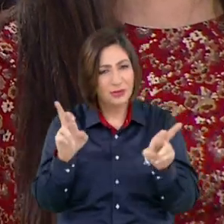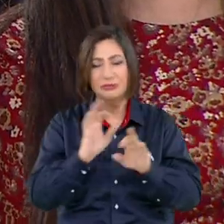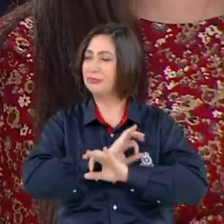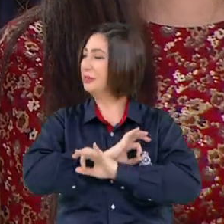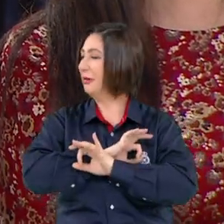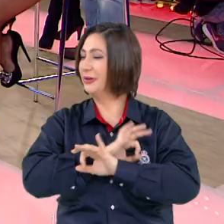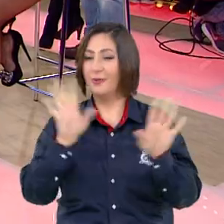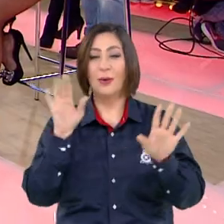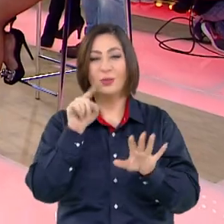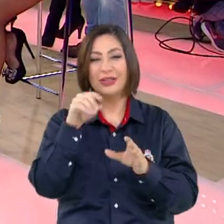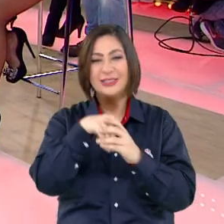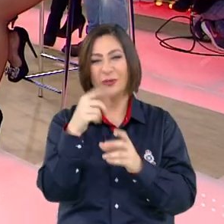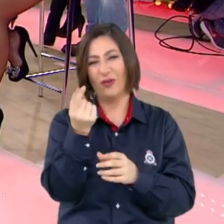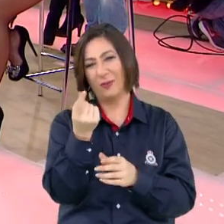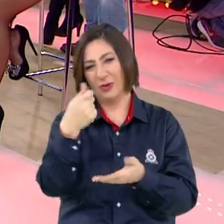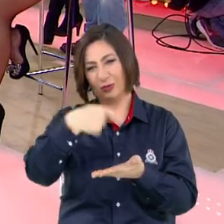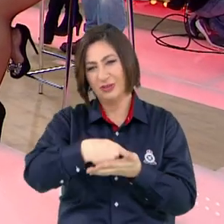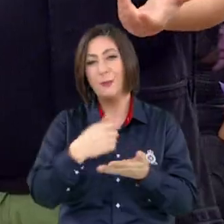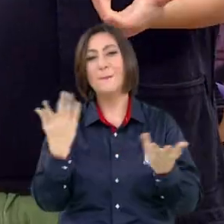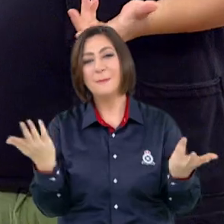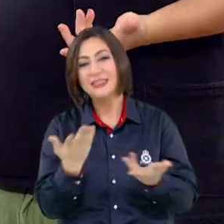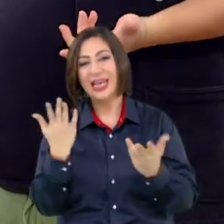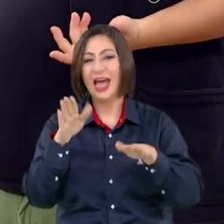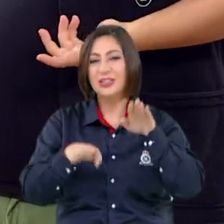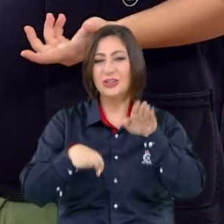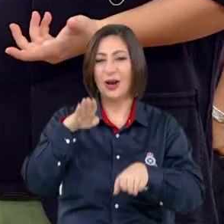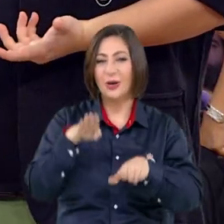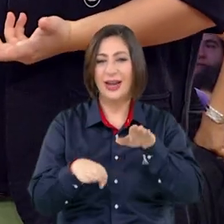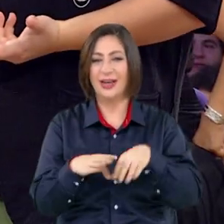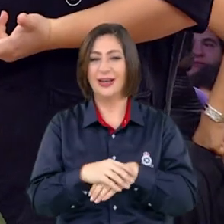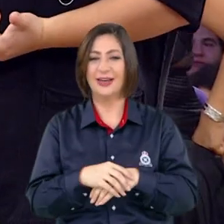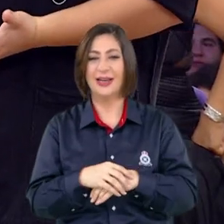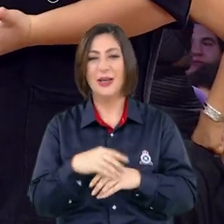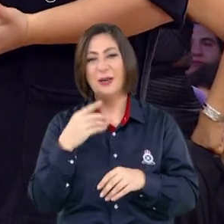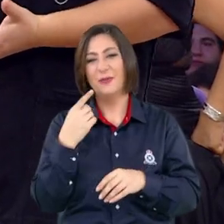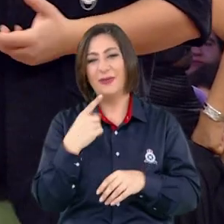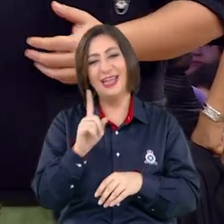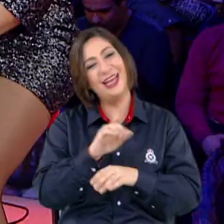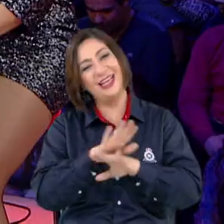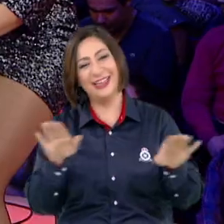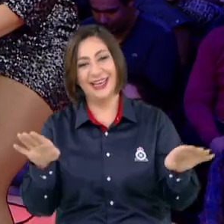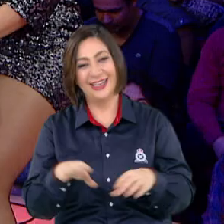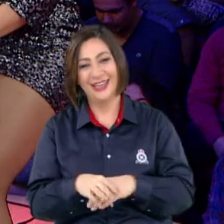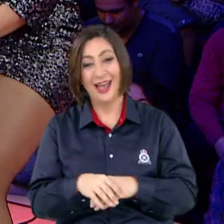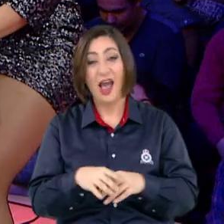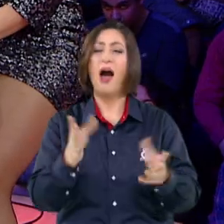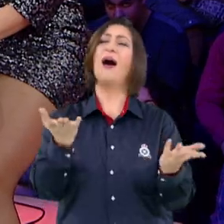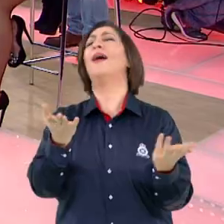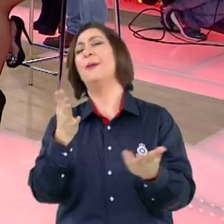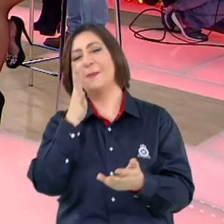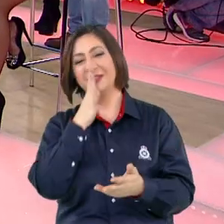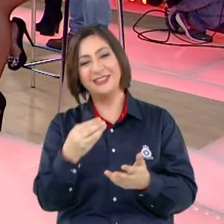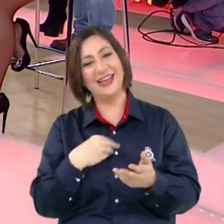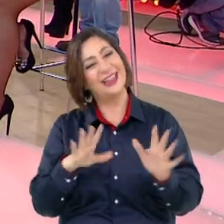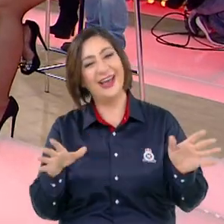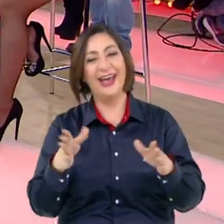harika. Şimdi bunun için tabii küçük bir ücret vereceksiniz. Ben anladın mesela mi? Aşağı yukarı... 1000 lira yeter. 1000 lira yeter. Ay bir şey değil. 500 ver